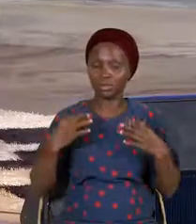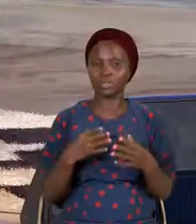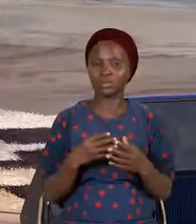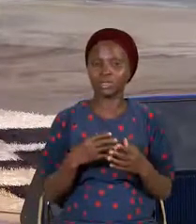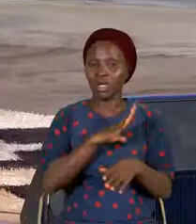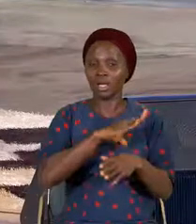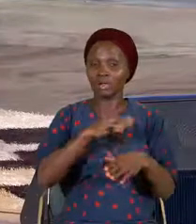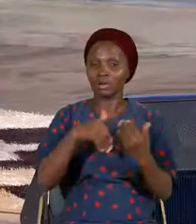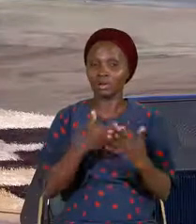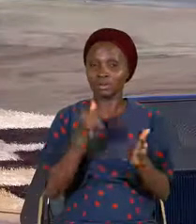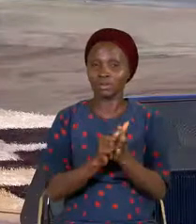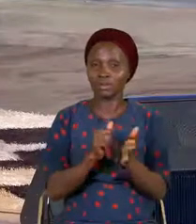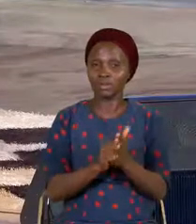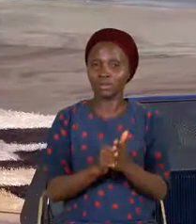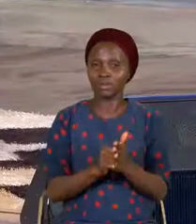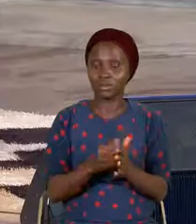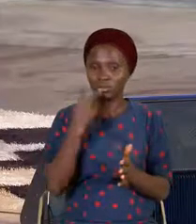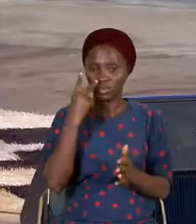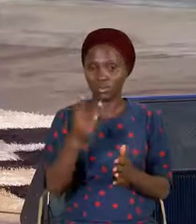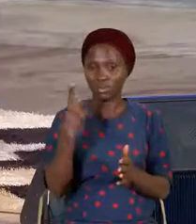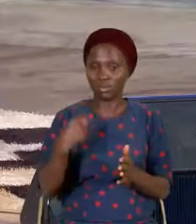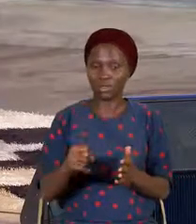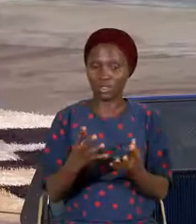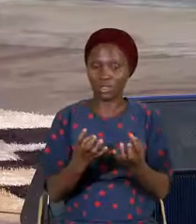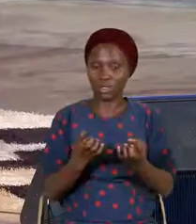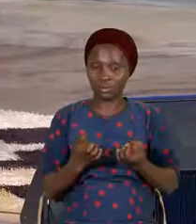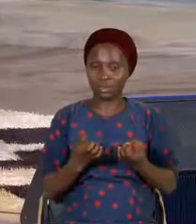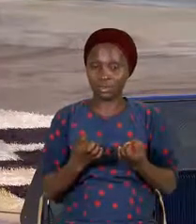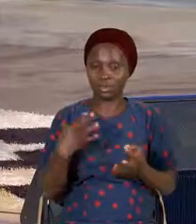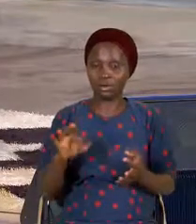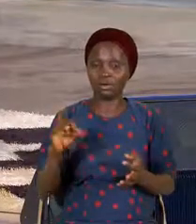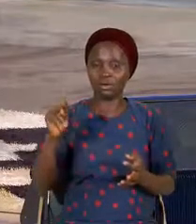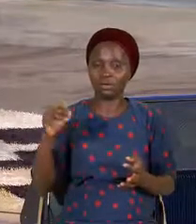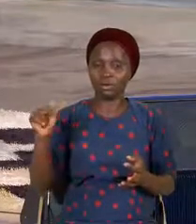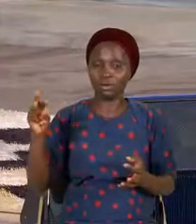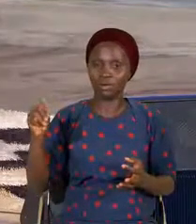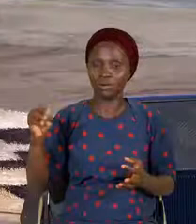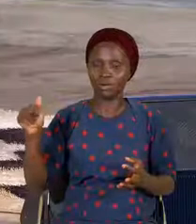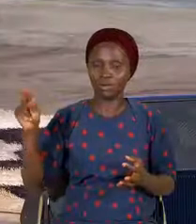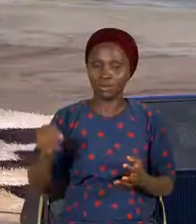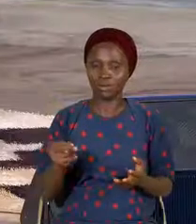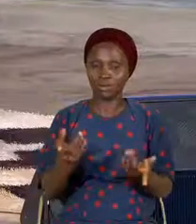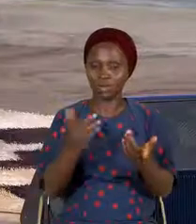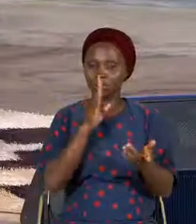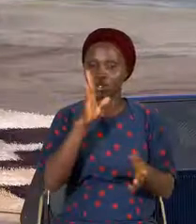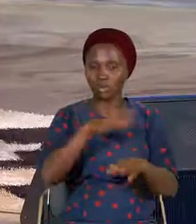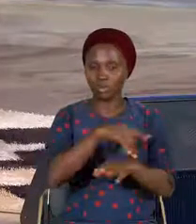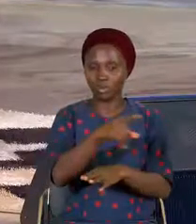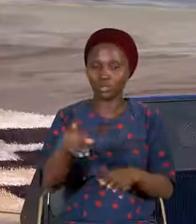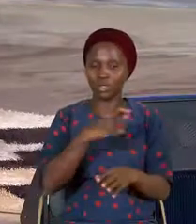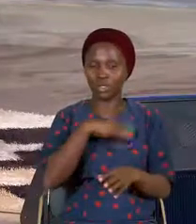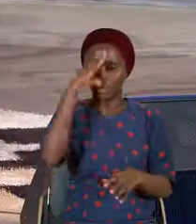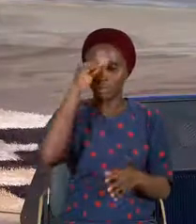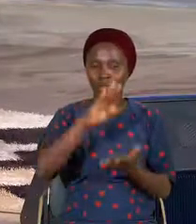rechange? Voici, la lèpre de Naaman s'abattra sur toi. Et l'homme est